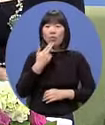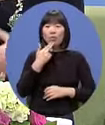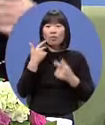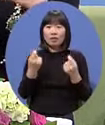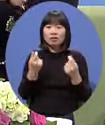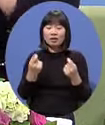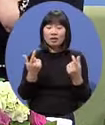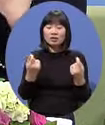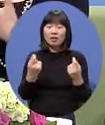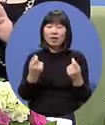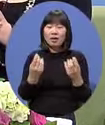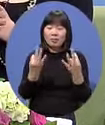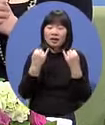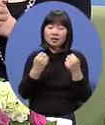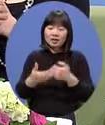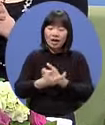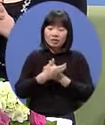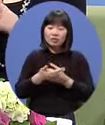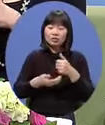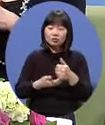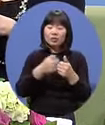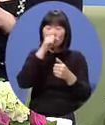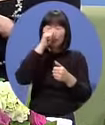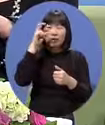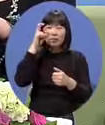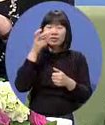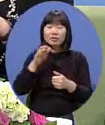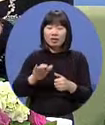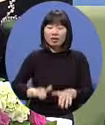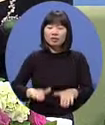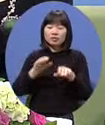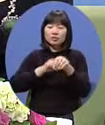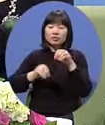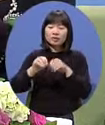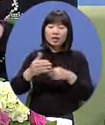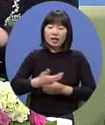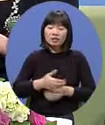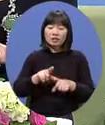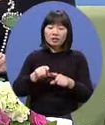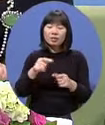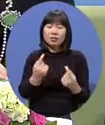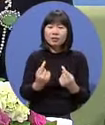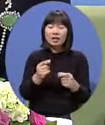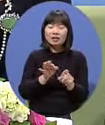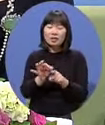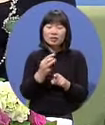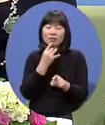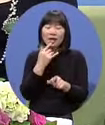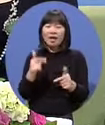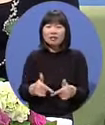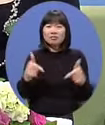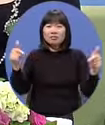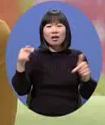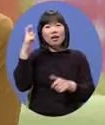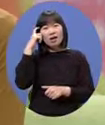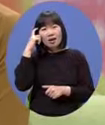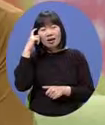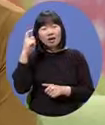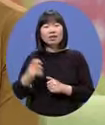않더라고요. 저렇게 좀 많이 안아주고 했으면 좋을 텐데 왜 커갈수록 안아줄 시간보다 잔소리만 그렇게 할 시간이 늘어나는